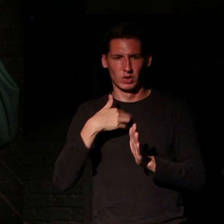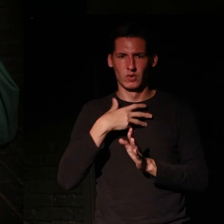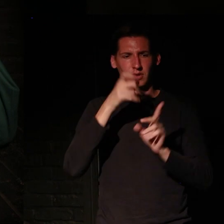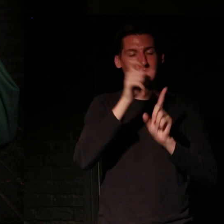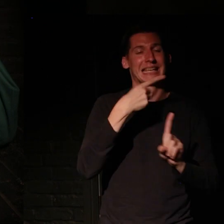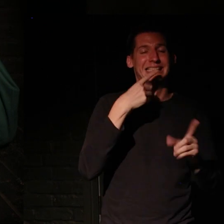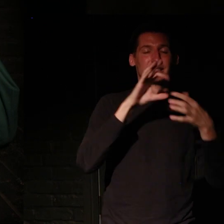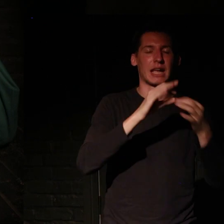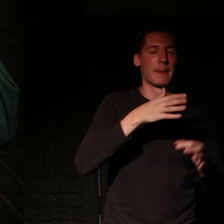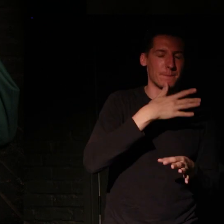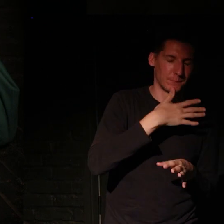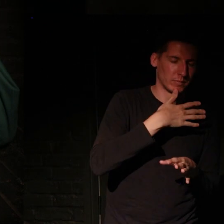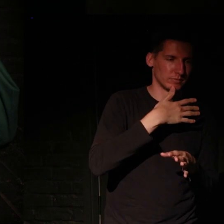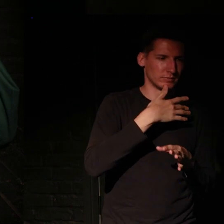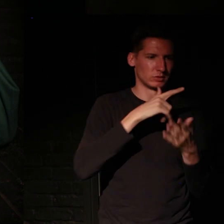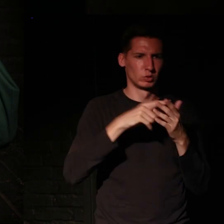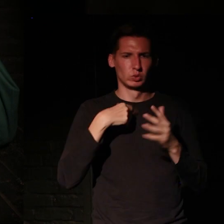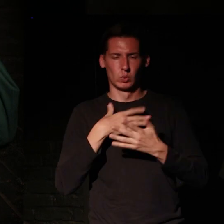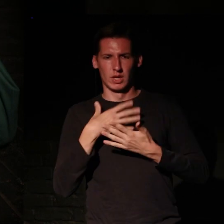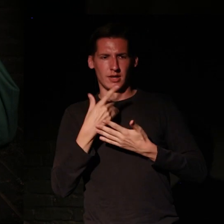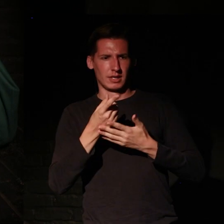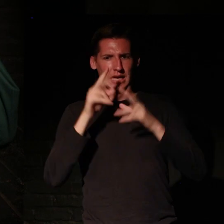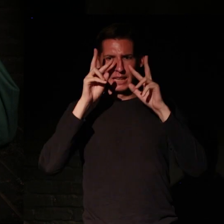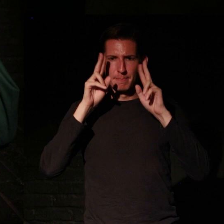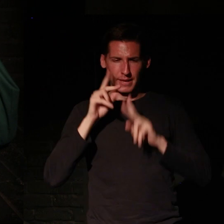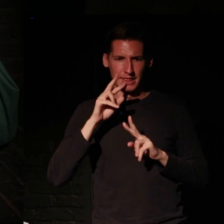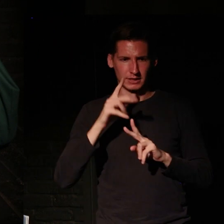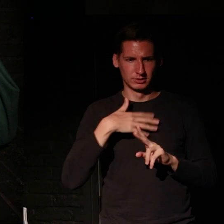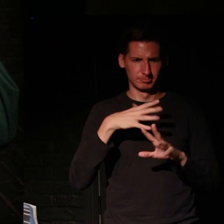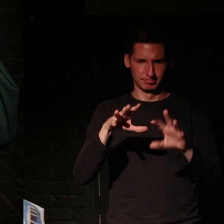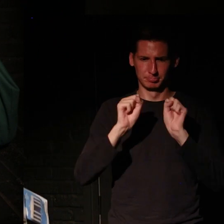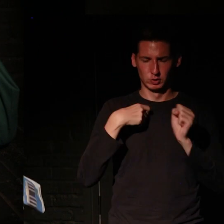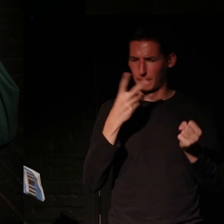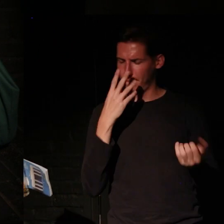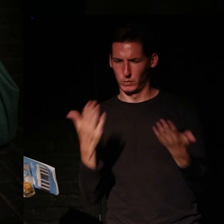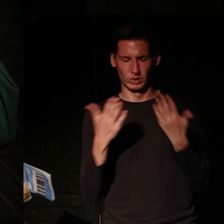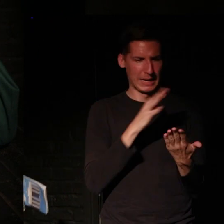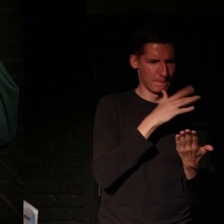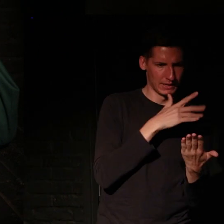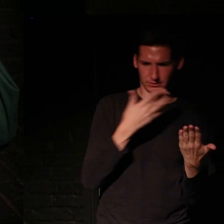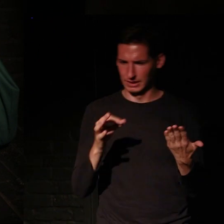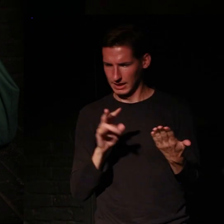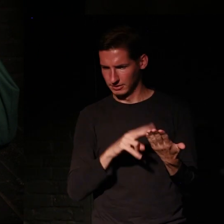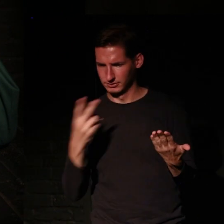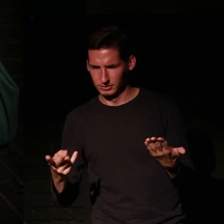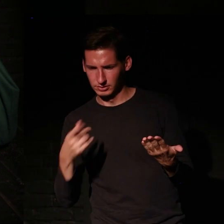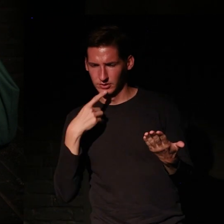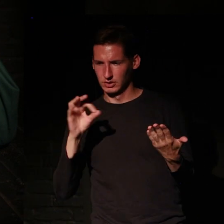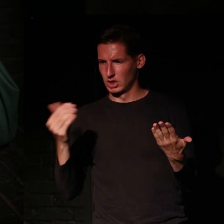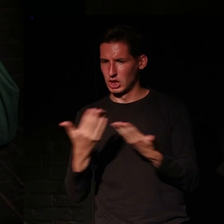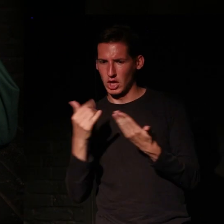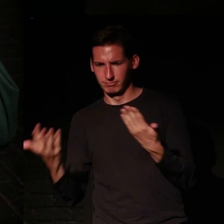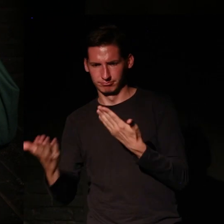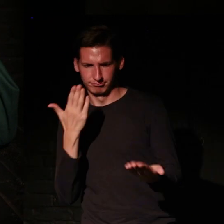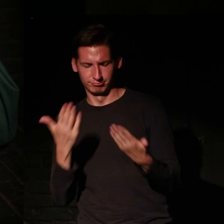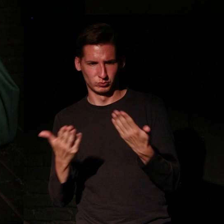wyraźnie do czynienia z interpretacją. I to widać, jeżeli porównuje się tekst hebrajski właśnie z tekstem Septuaginty,